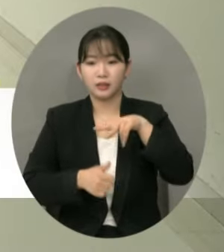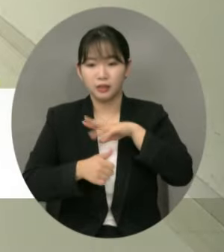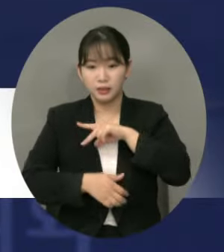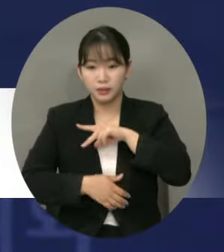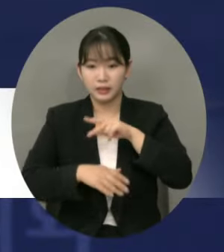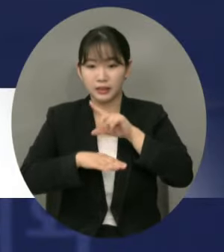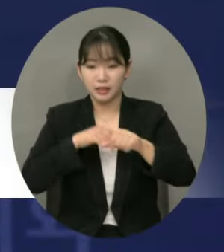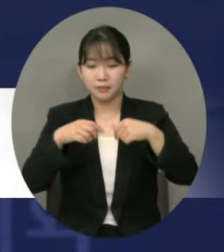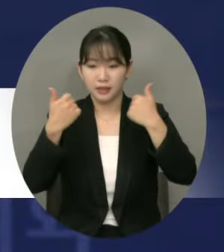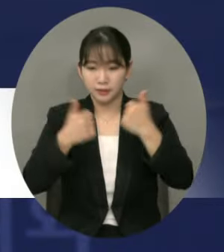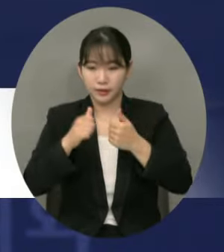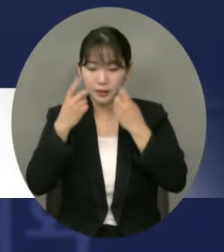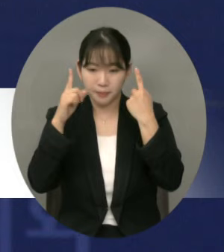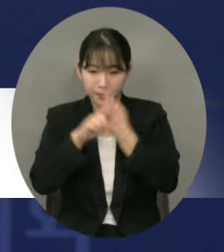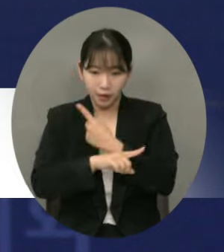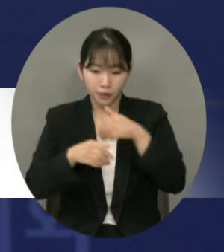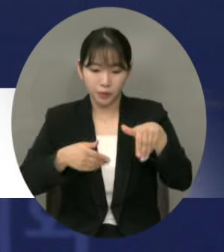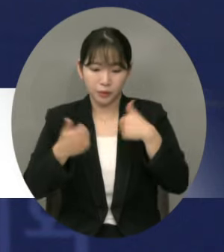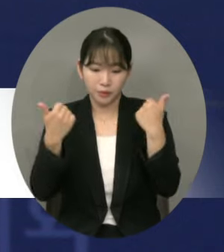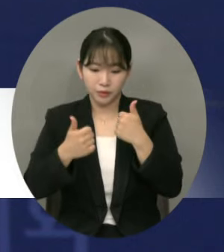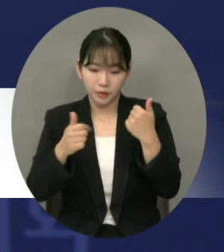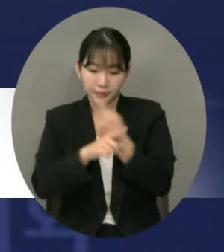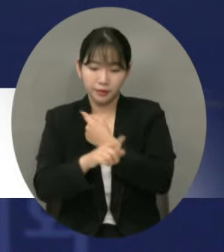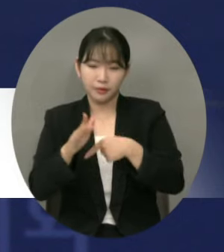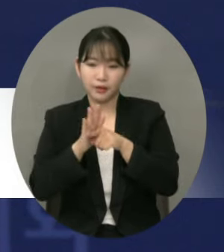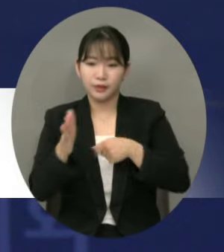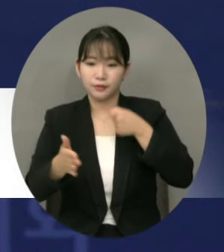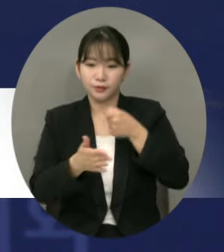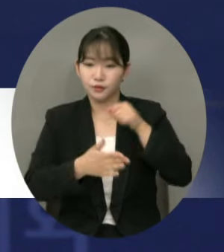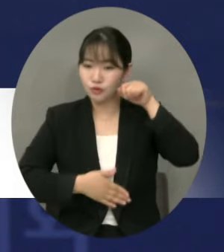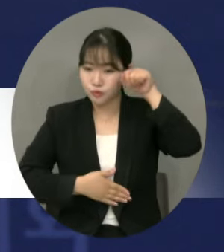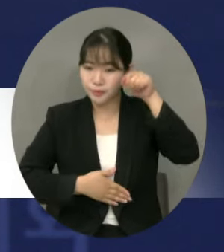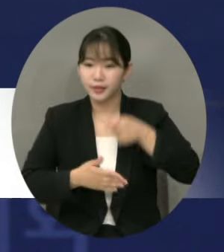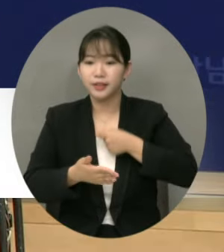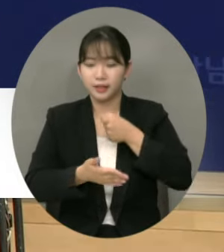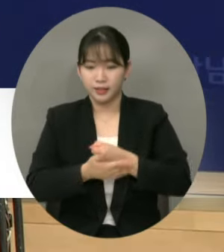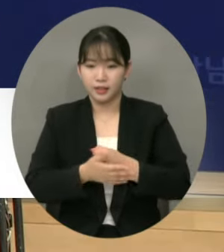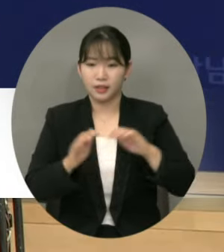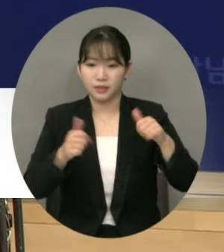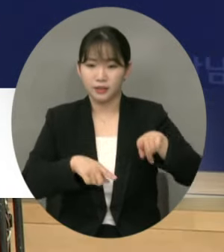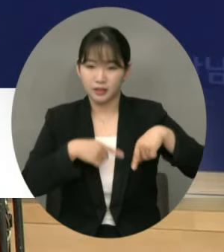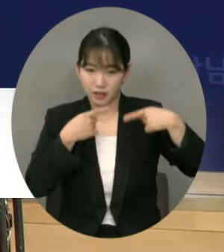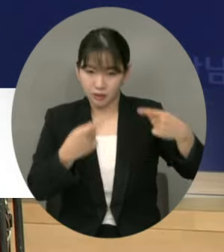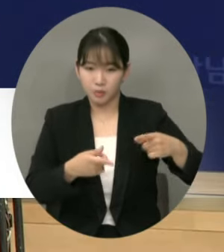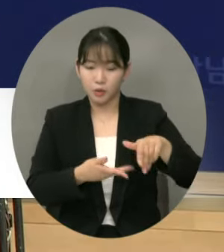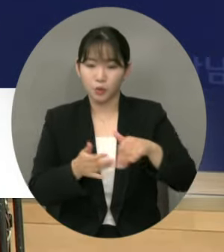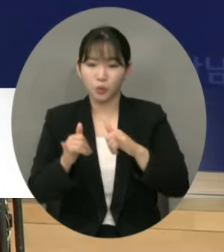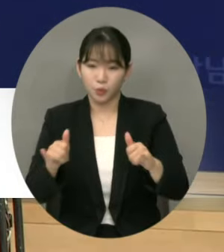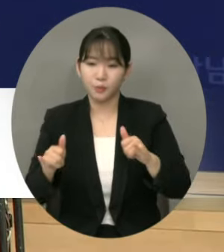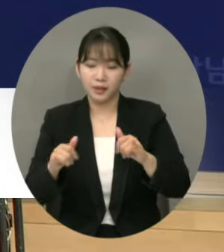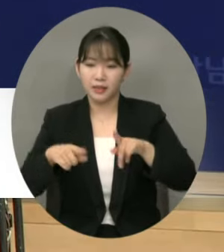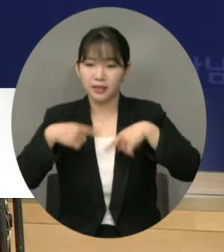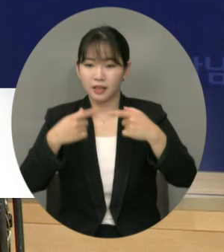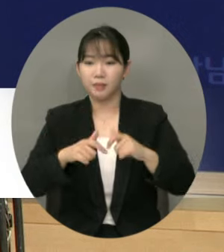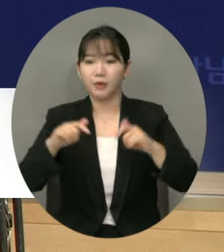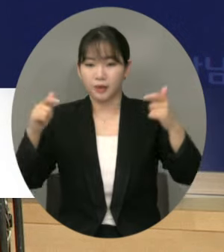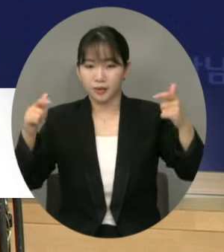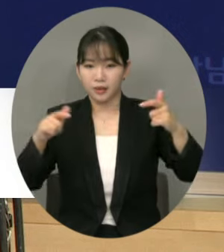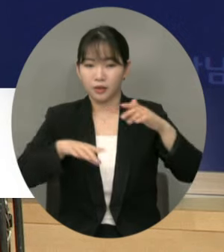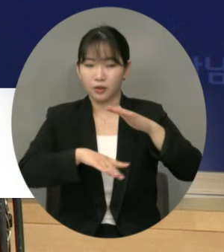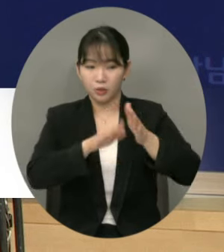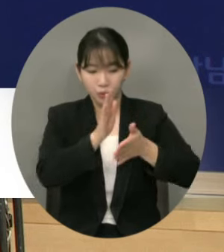지방의회 혁신과 도의회 개혁을 위해서 출마를 결심했다며 의회 참여 도민 포상제 등 도민 참여 확대와